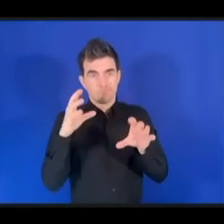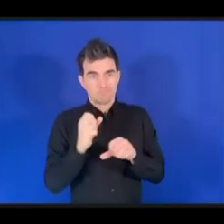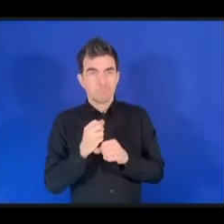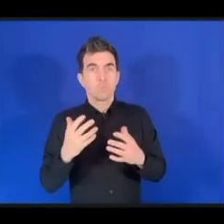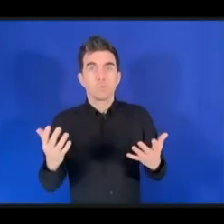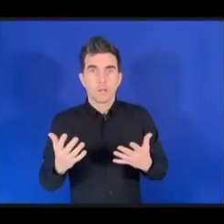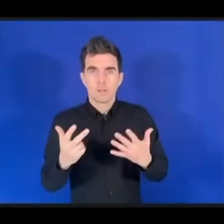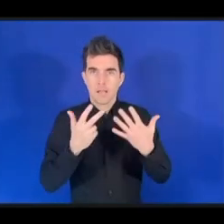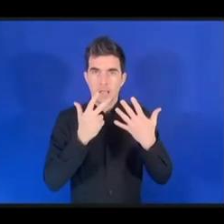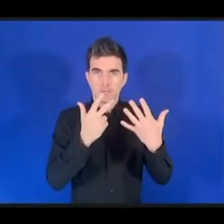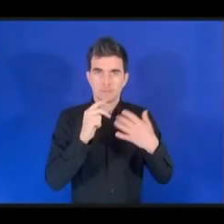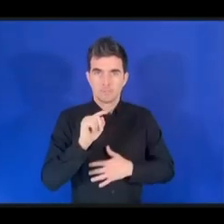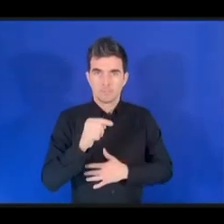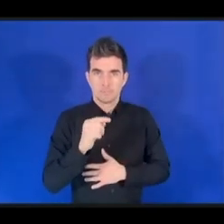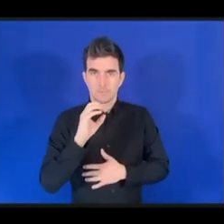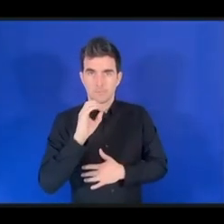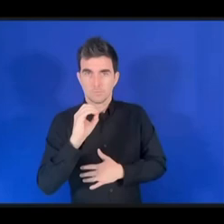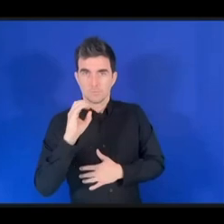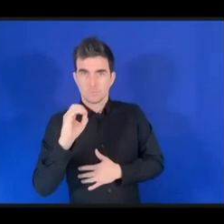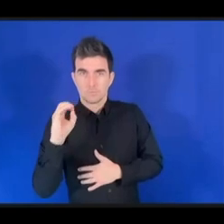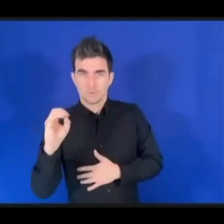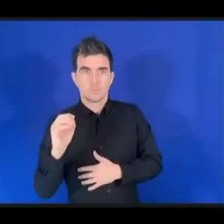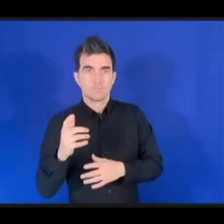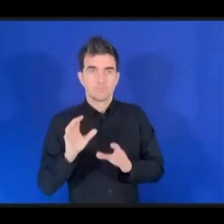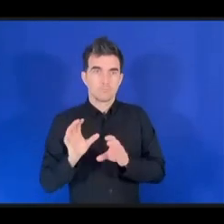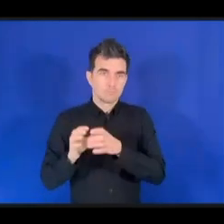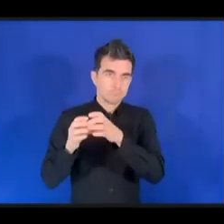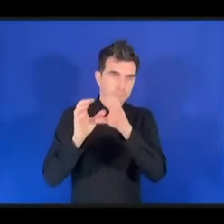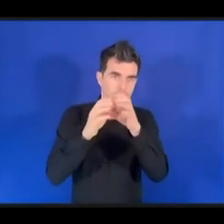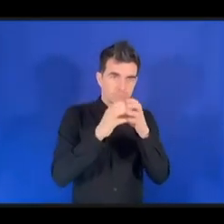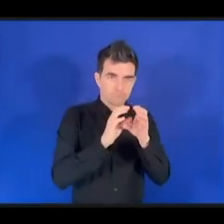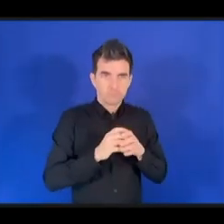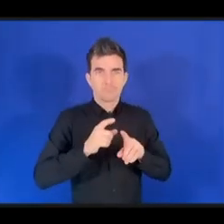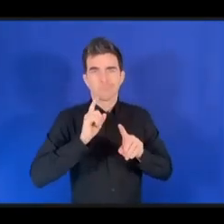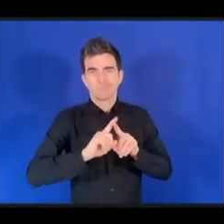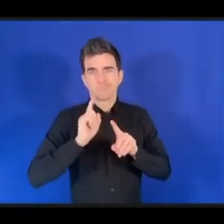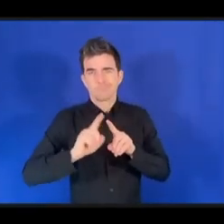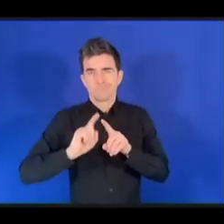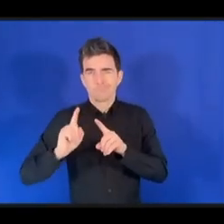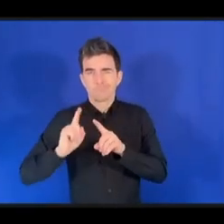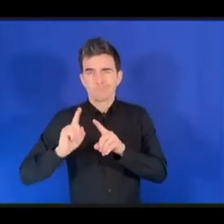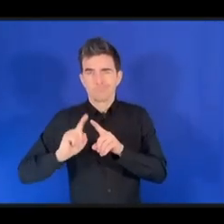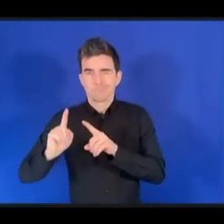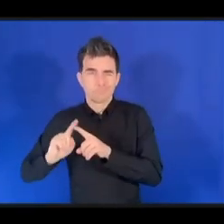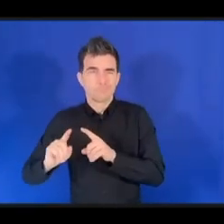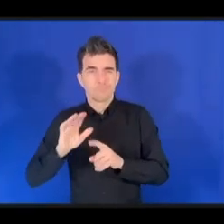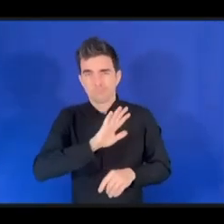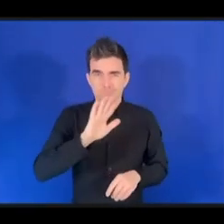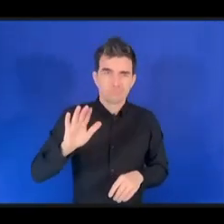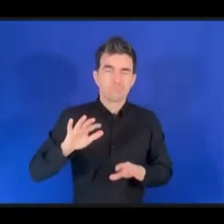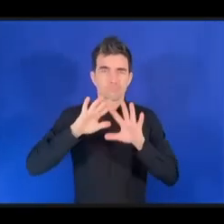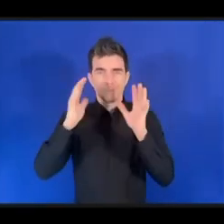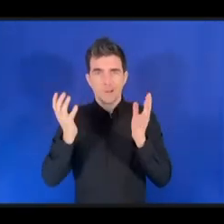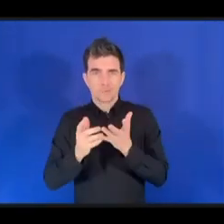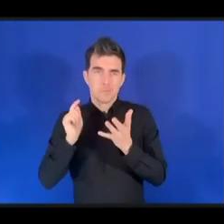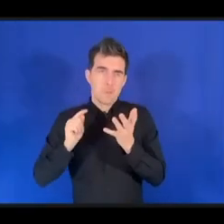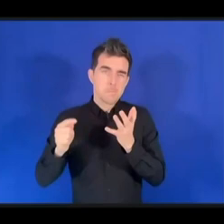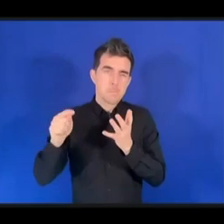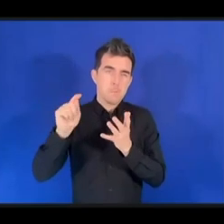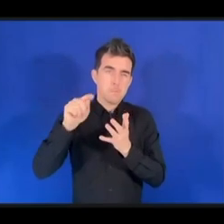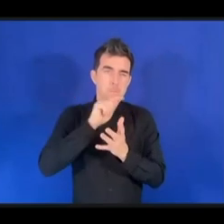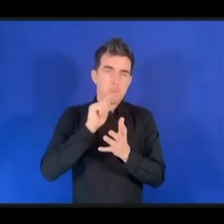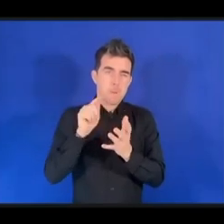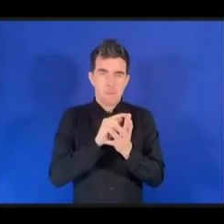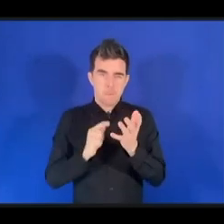が開催されましたインターネットに関するる様々な課題について